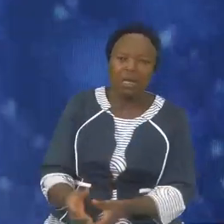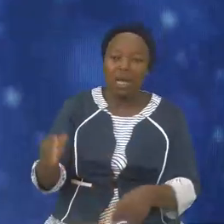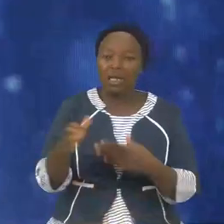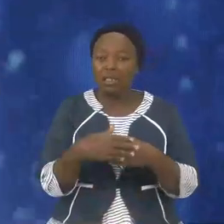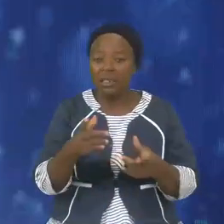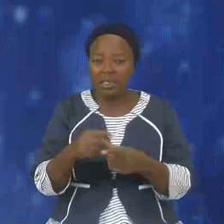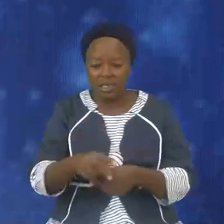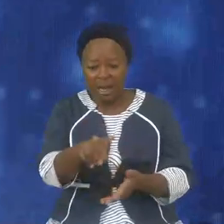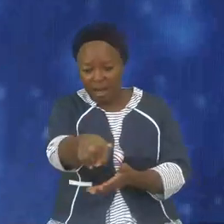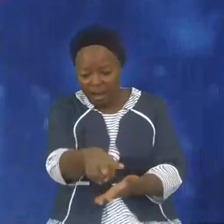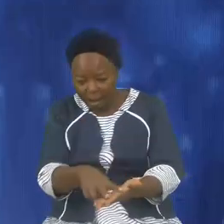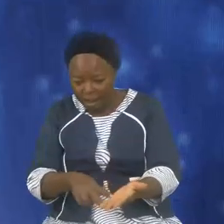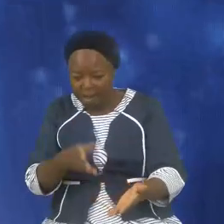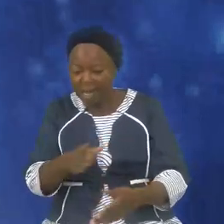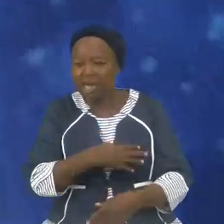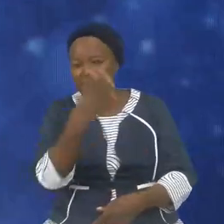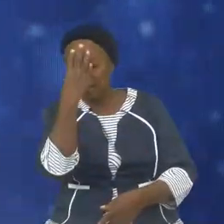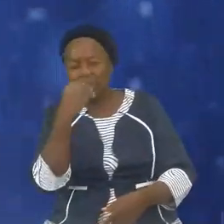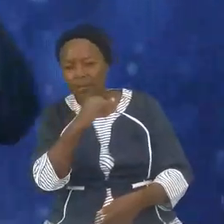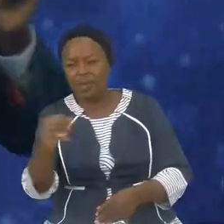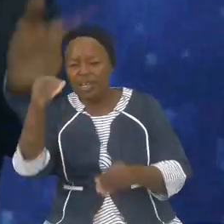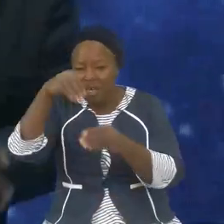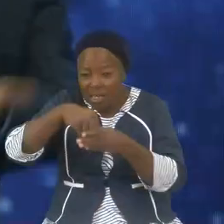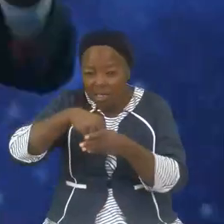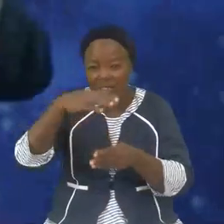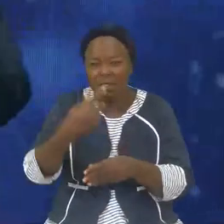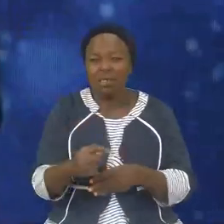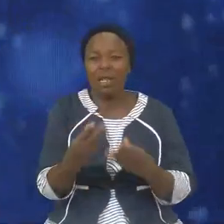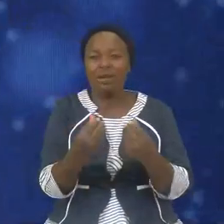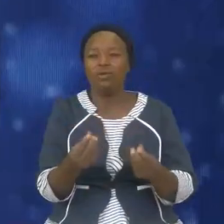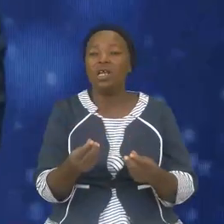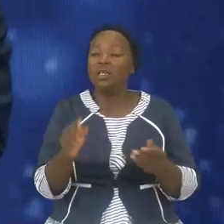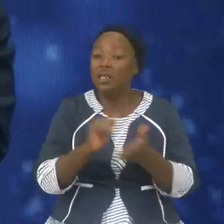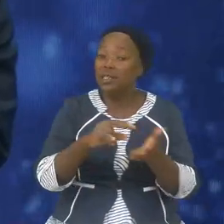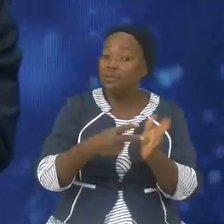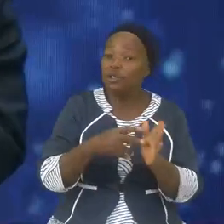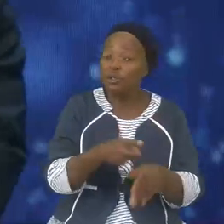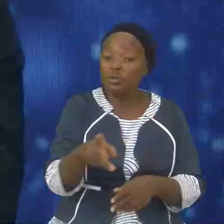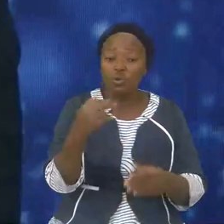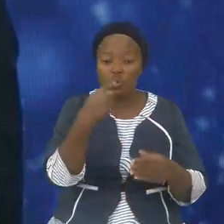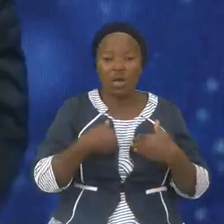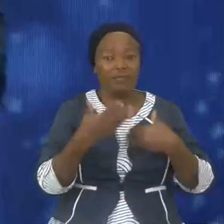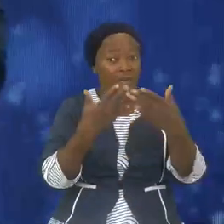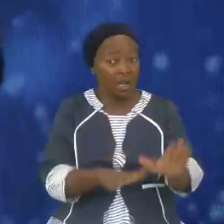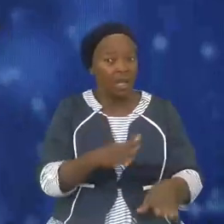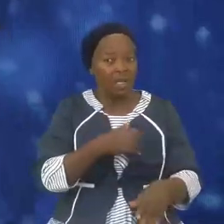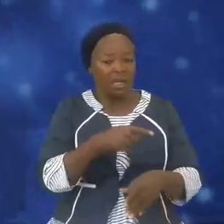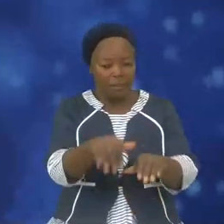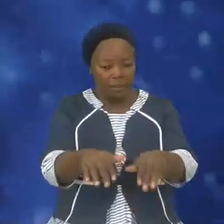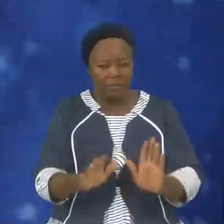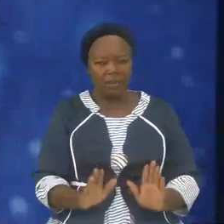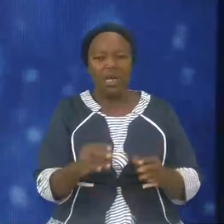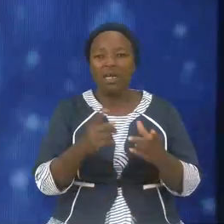le cercueil, et puis la personne s'étend toujours là. Cela veut dire que ceux qui sont morts et qui